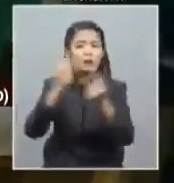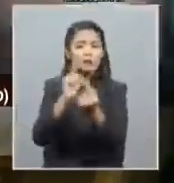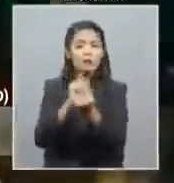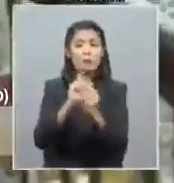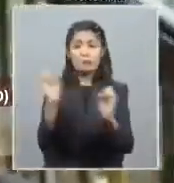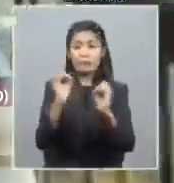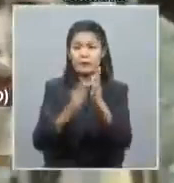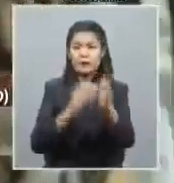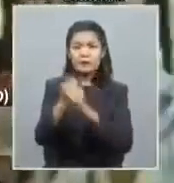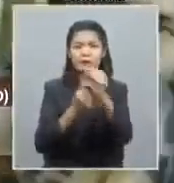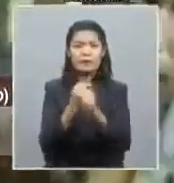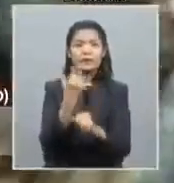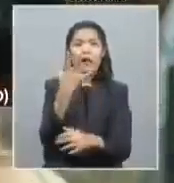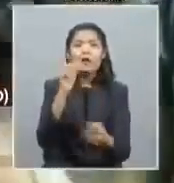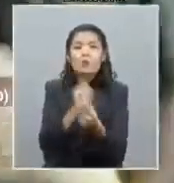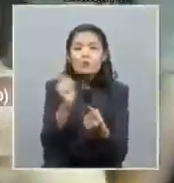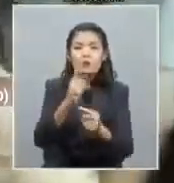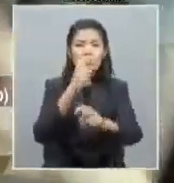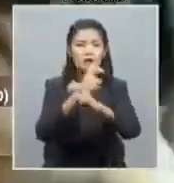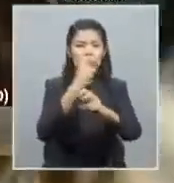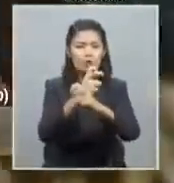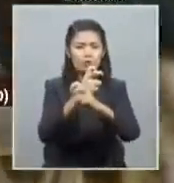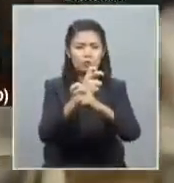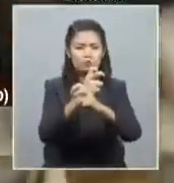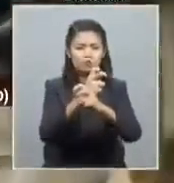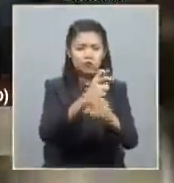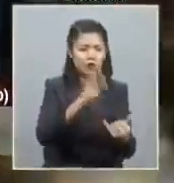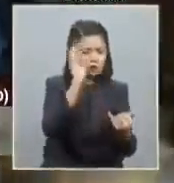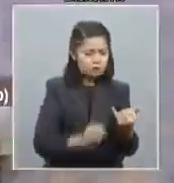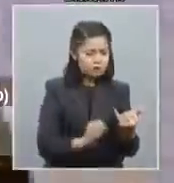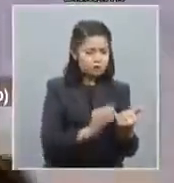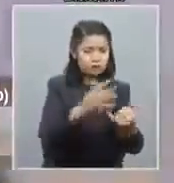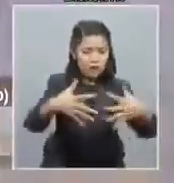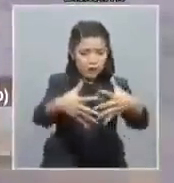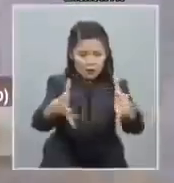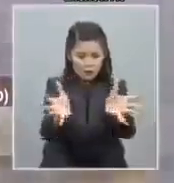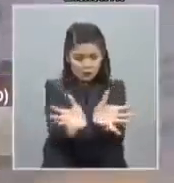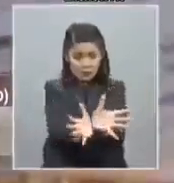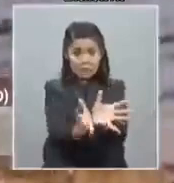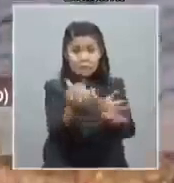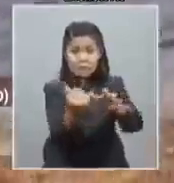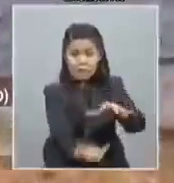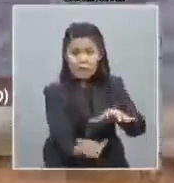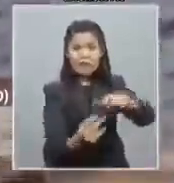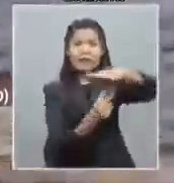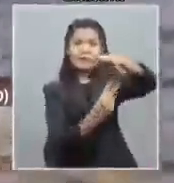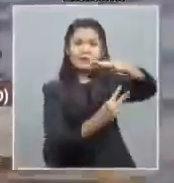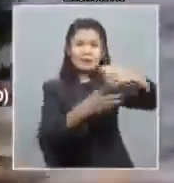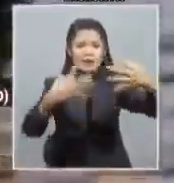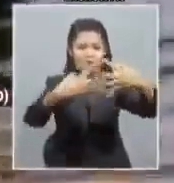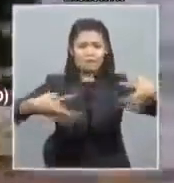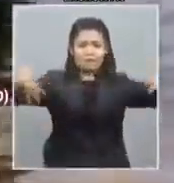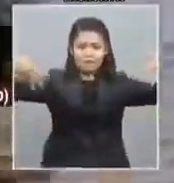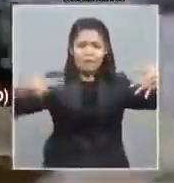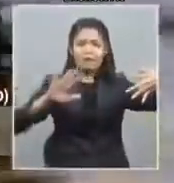สุดท้ายพบเป็นชิ้นส่วนกระดูกถูกเผาแล้วก็ไปเจอถังน้ำมันจมอยู่ตรงน้ำใต้สะพานแขวนเขื่อนแก่งกระจ